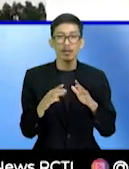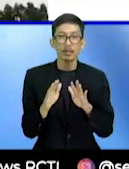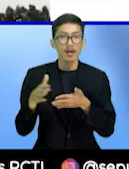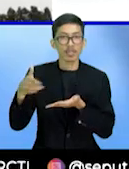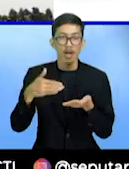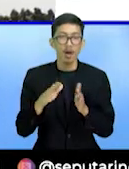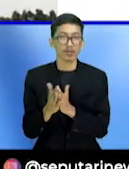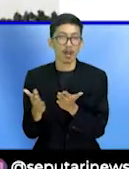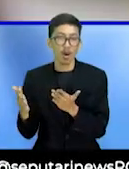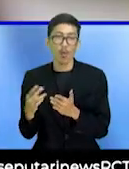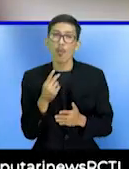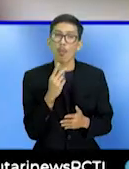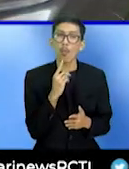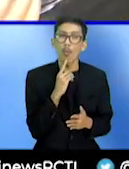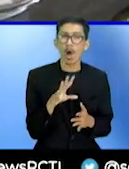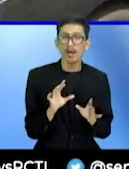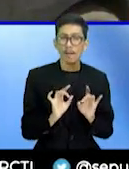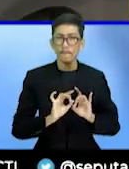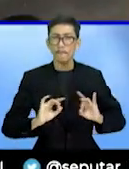miliknya dengan mobil yang ia gunakan